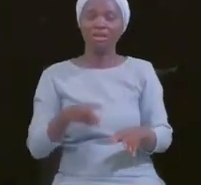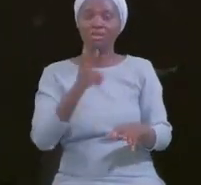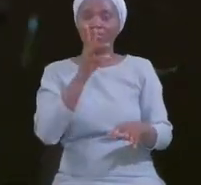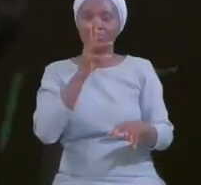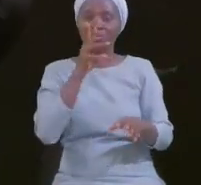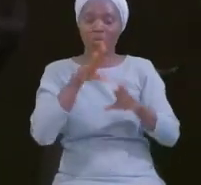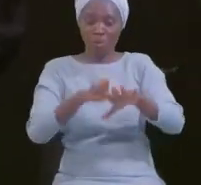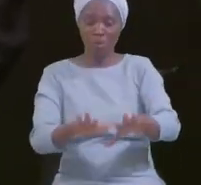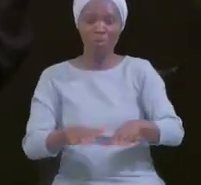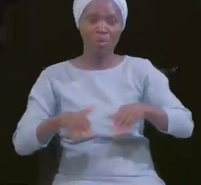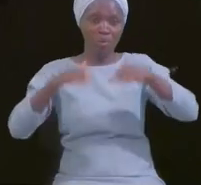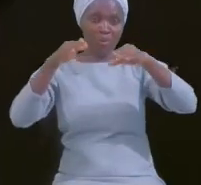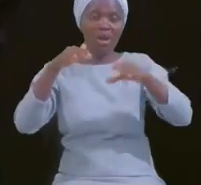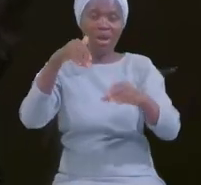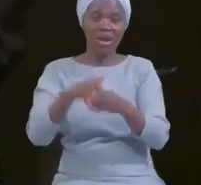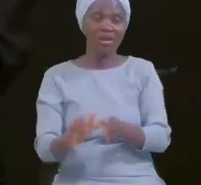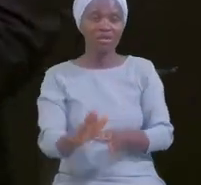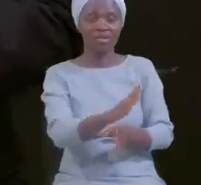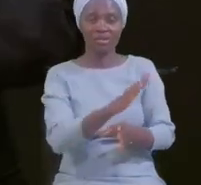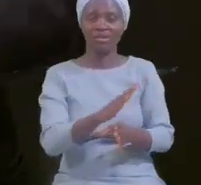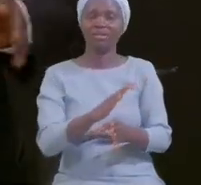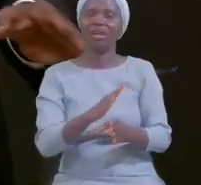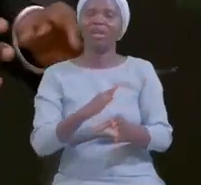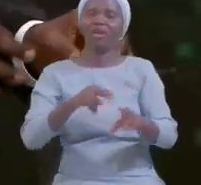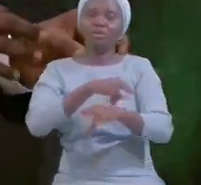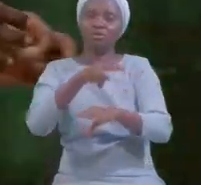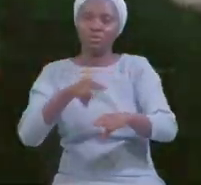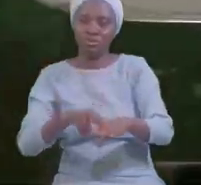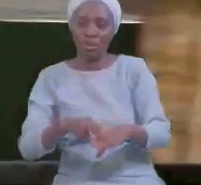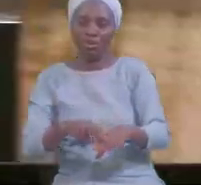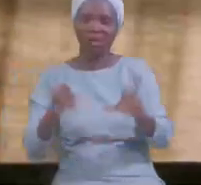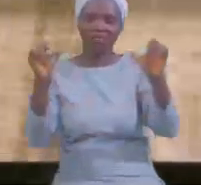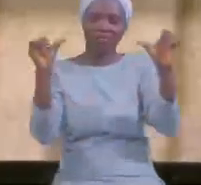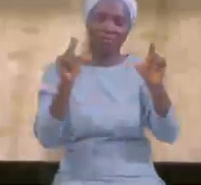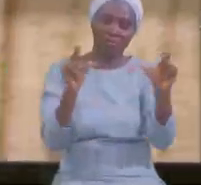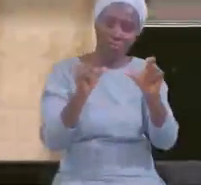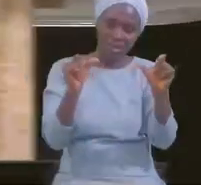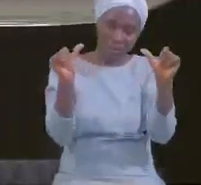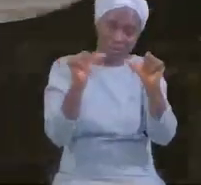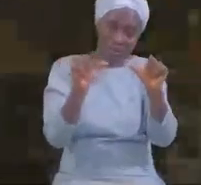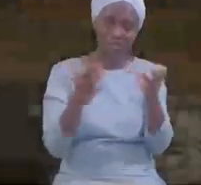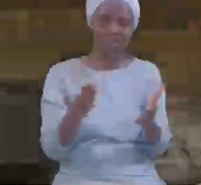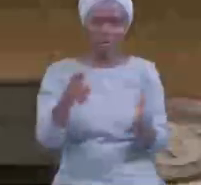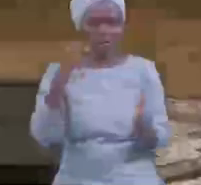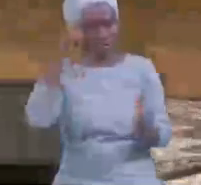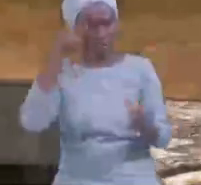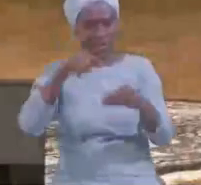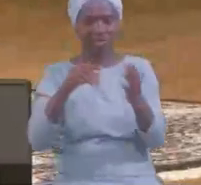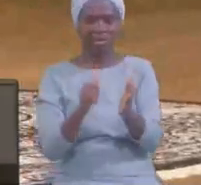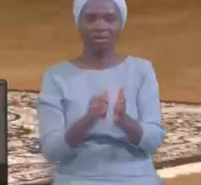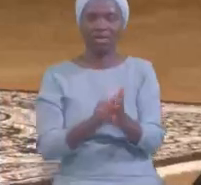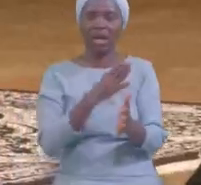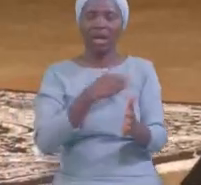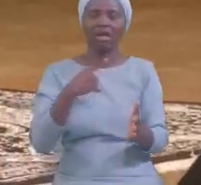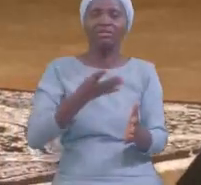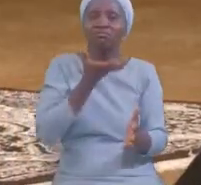ordre proportionné, pensez-y, et il a créé chaque étoile, chaque